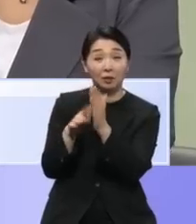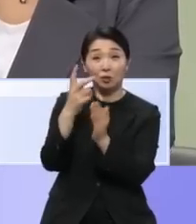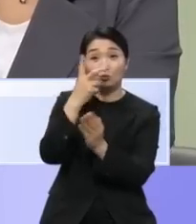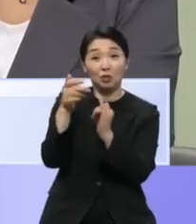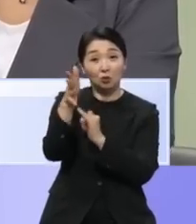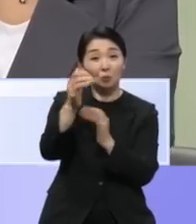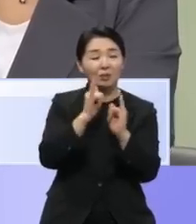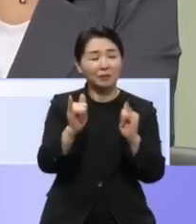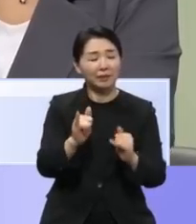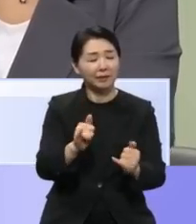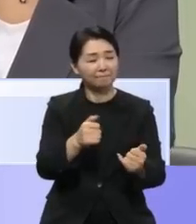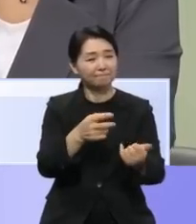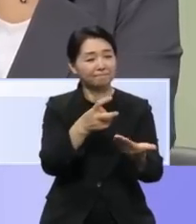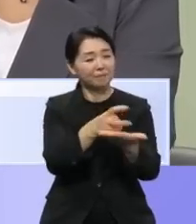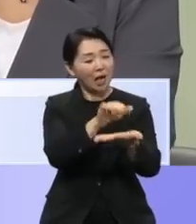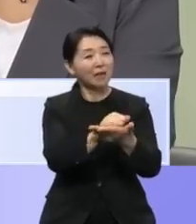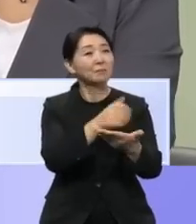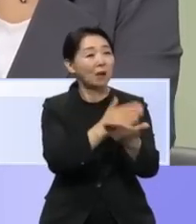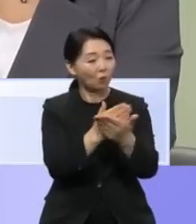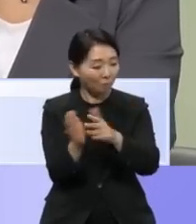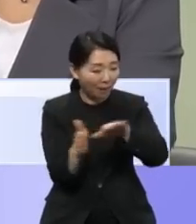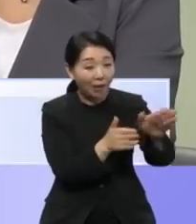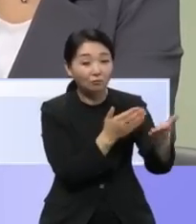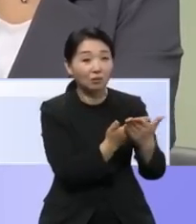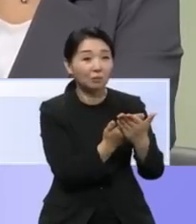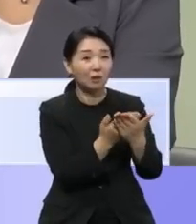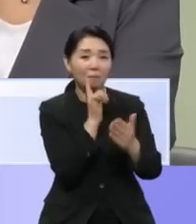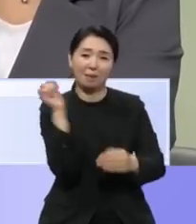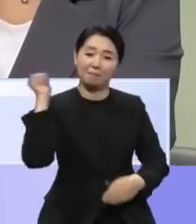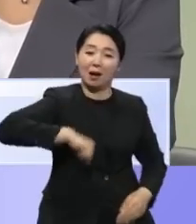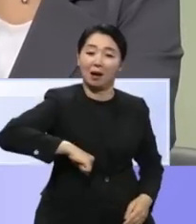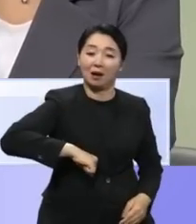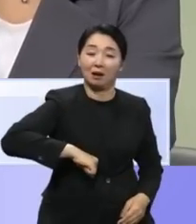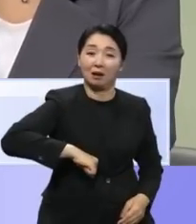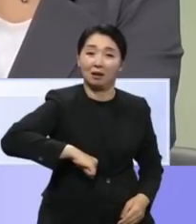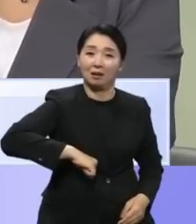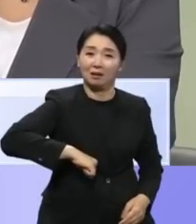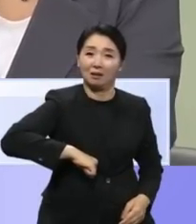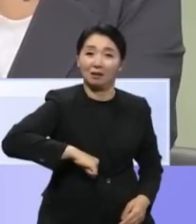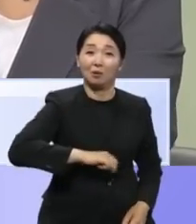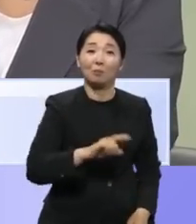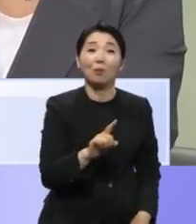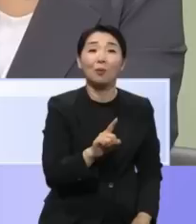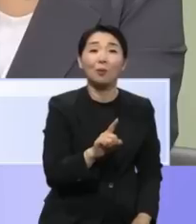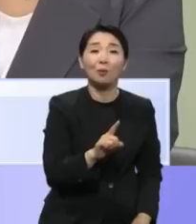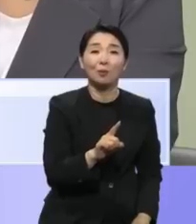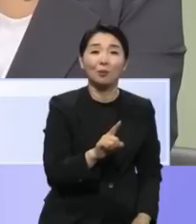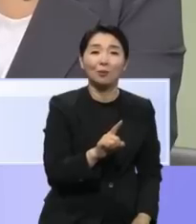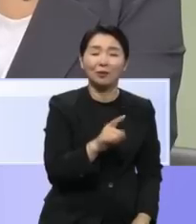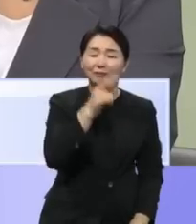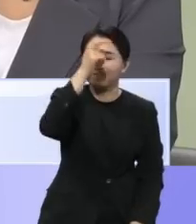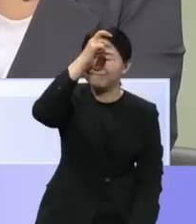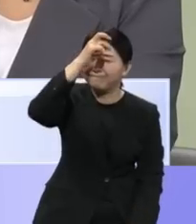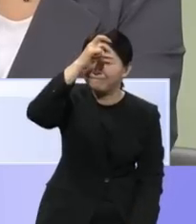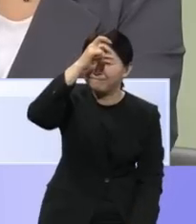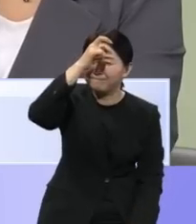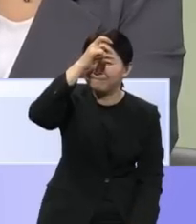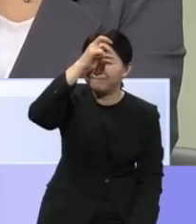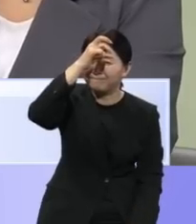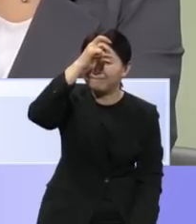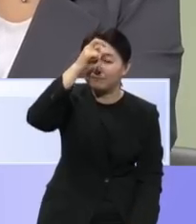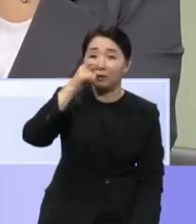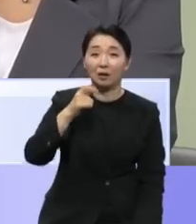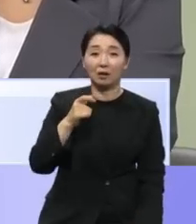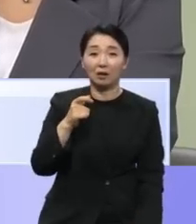이렇게 맡으시면 안 됩니다 빼주세요라고 했을 때 그 말을 안 듣고 거기서 계속 뭔가 좀 버티면서 전체적인